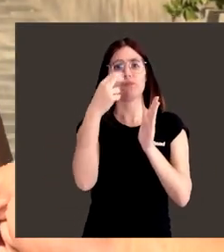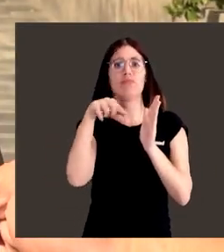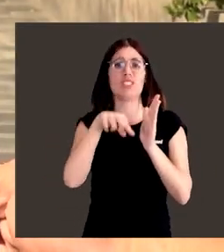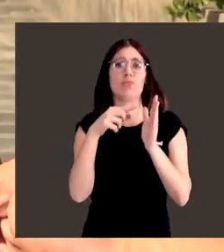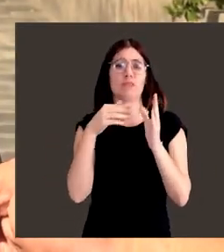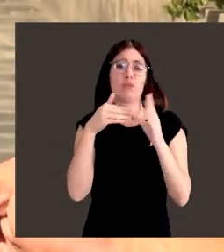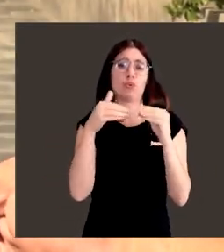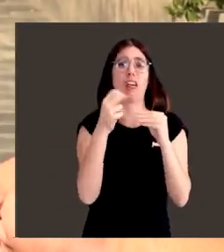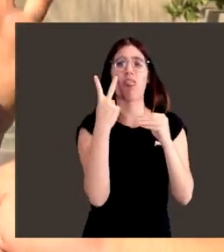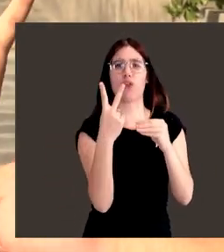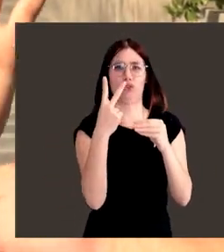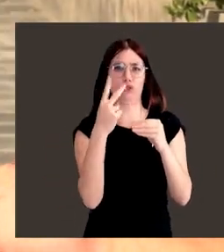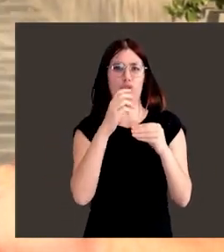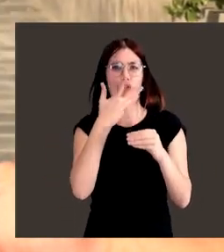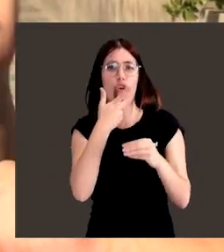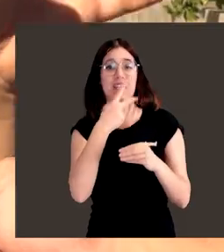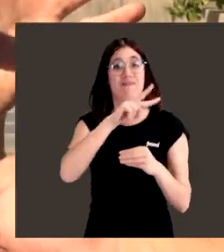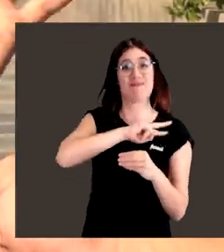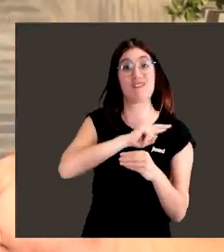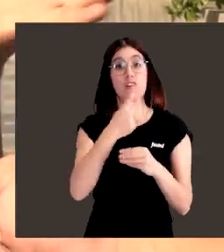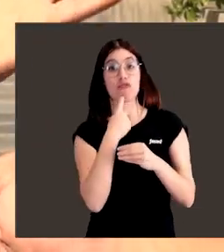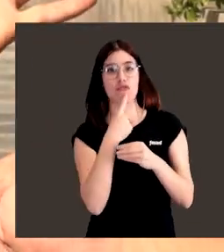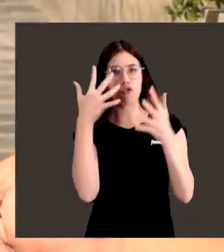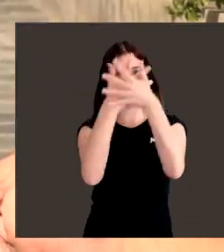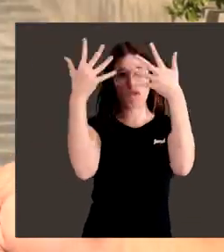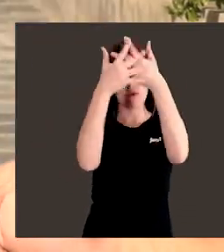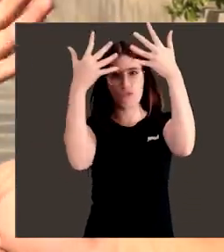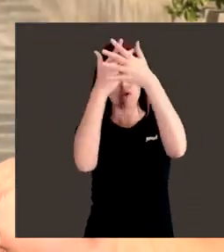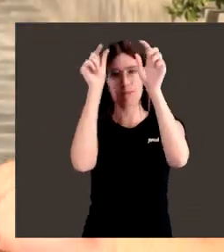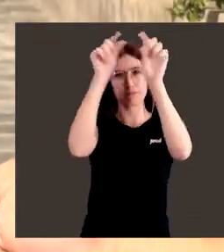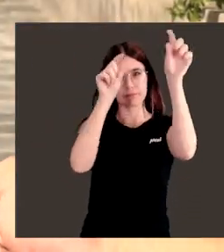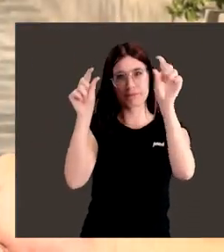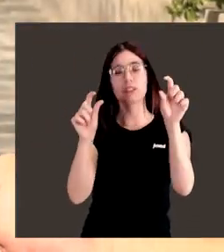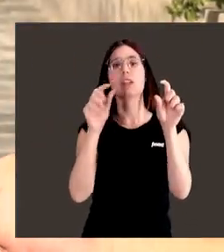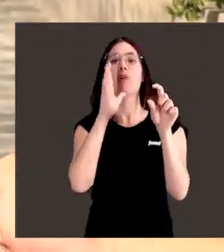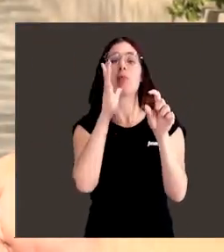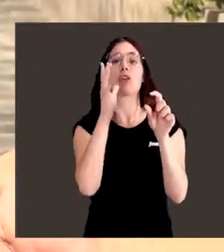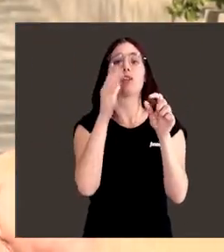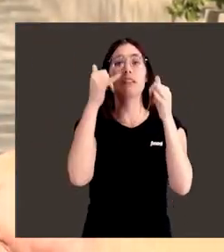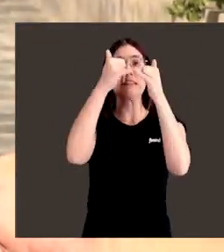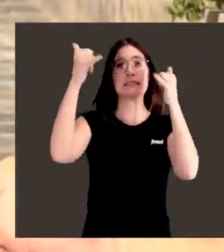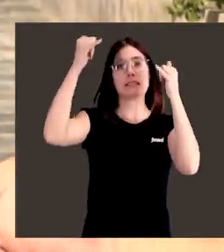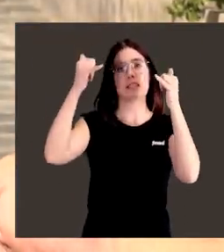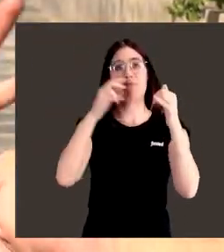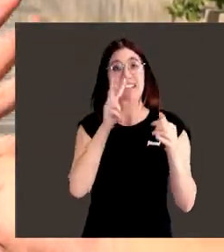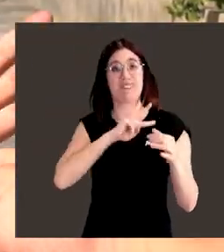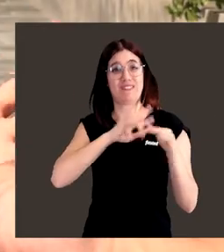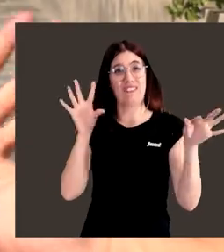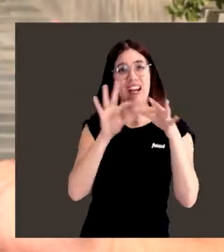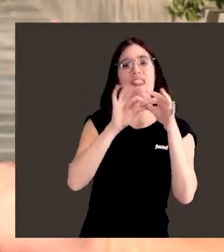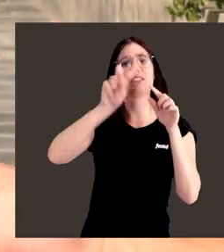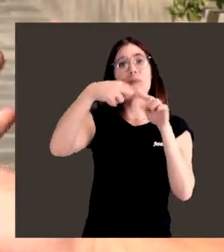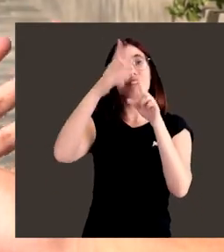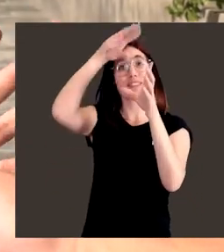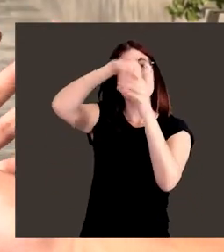és posar, bueno, utilitzar dos tons, perquè hi ha tons verds i tons vermells al mural. Les llums estan fetes amb tons més freds,